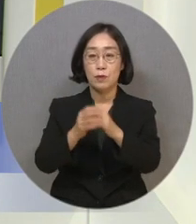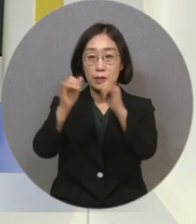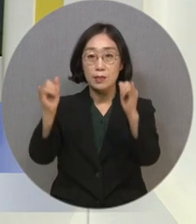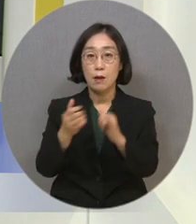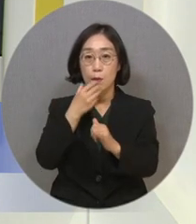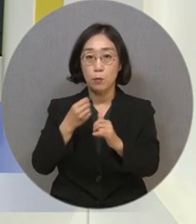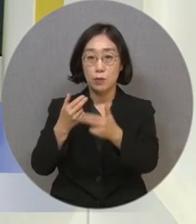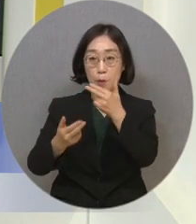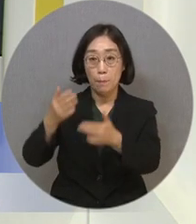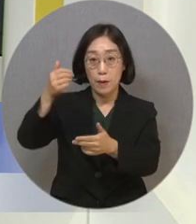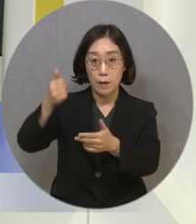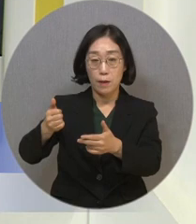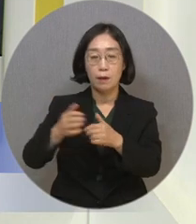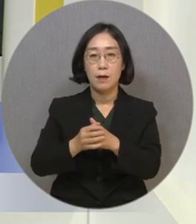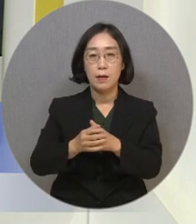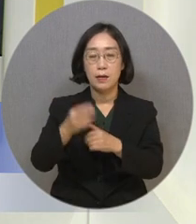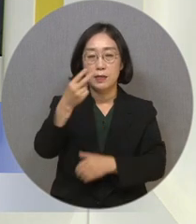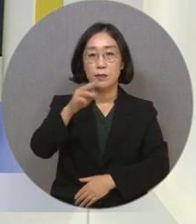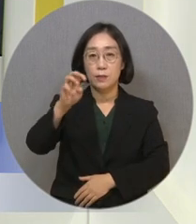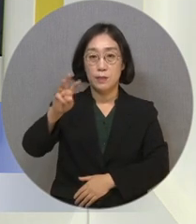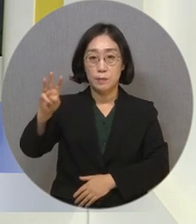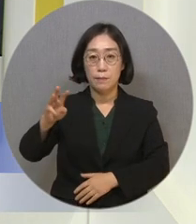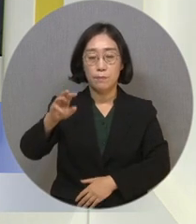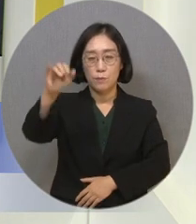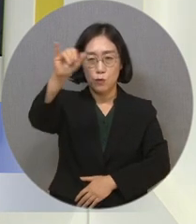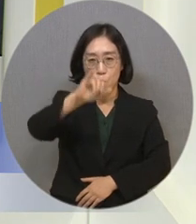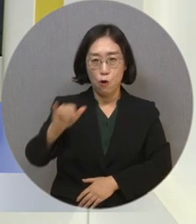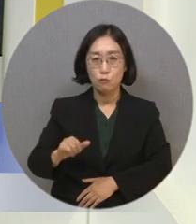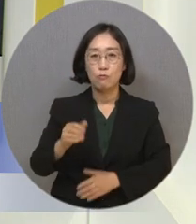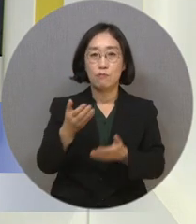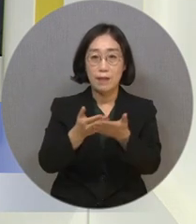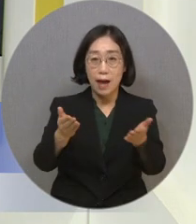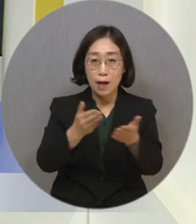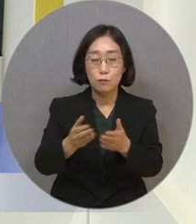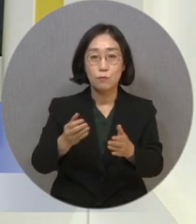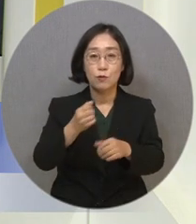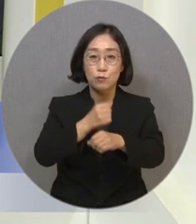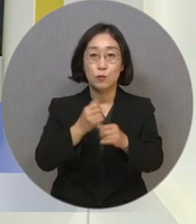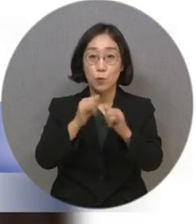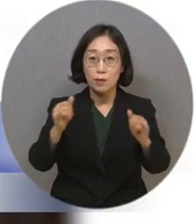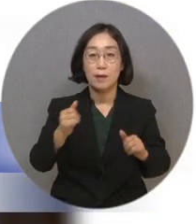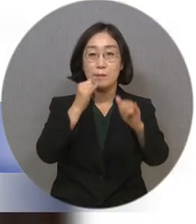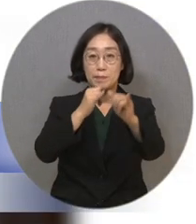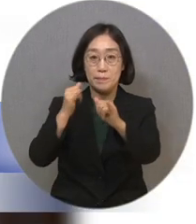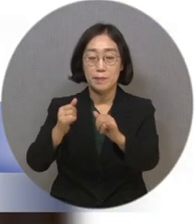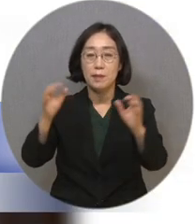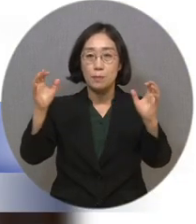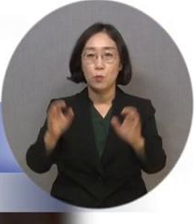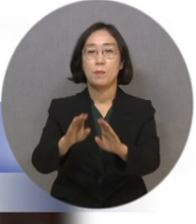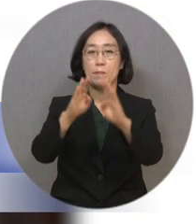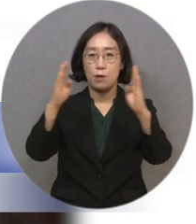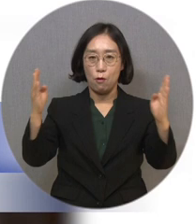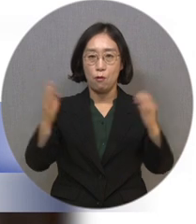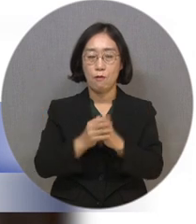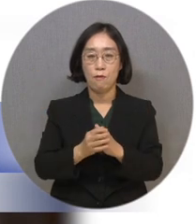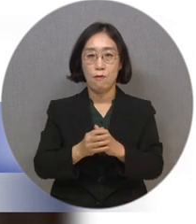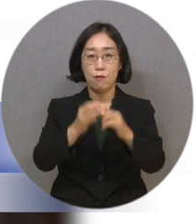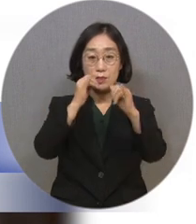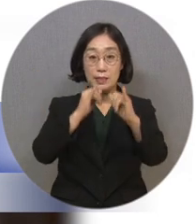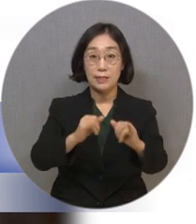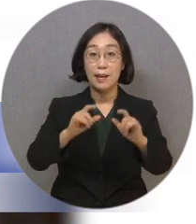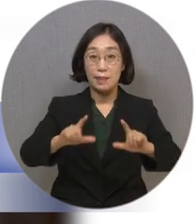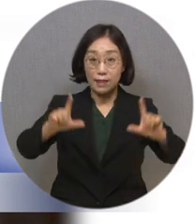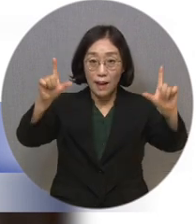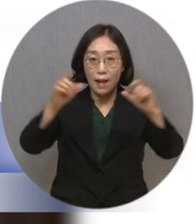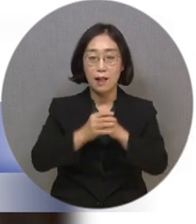협의회가 2023년 전국 사회복지 나눔 유공자 시상식을 개최했습니다 시상식에서는